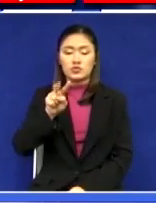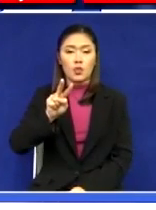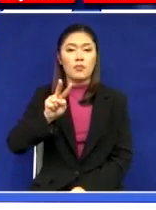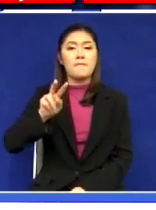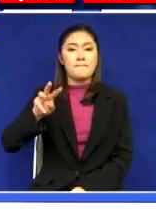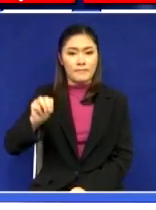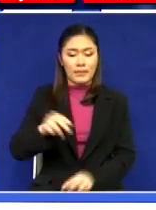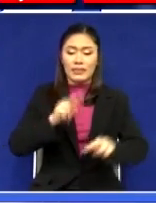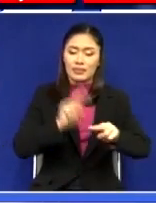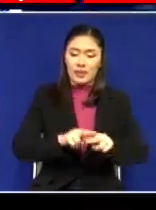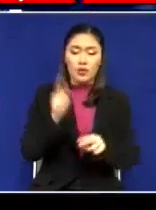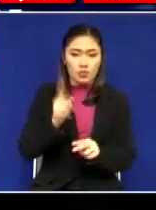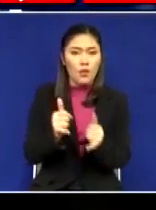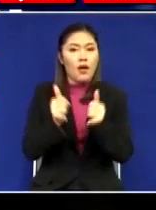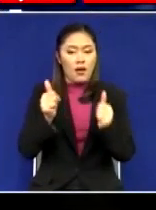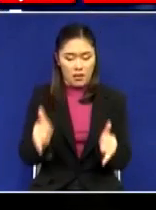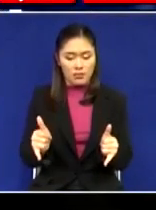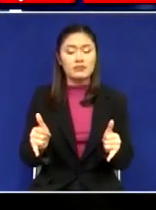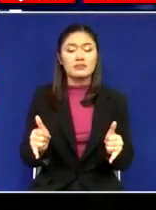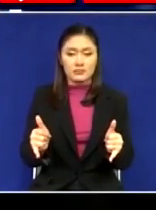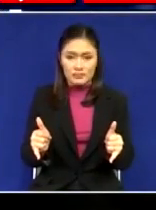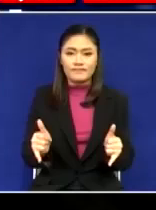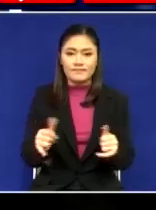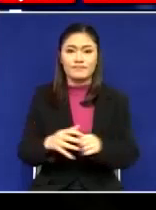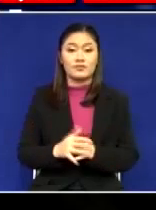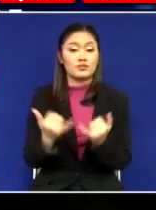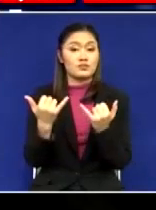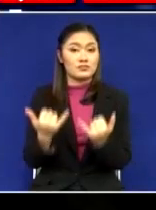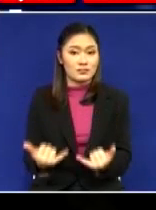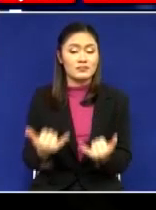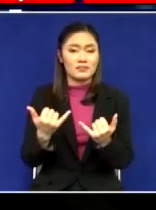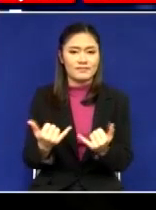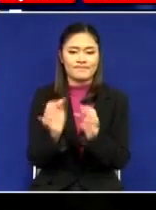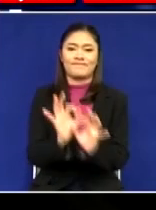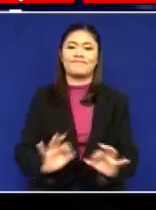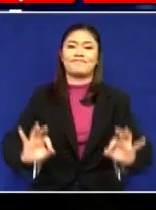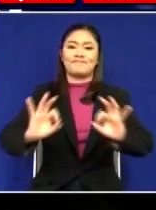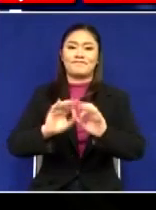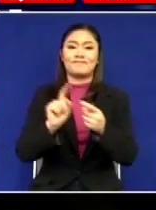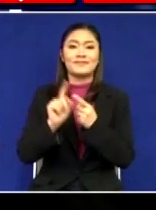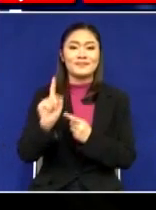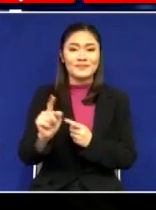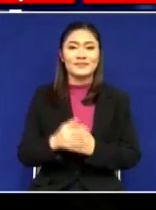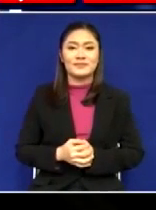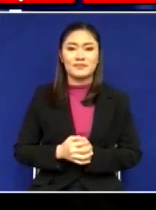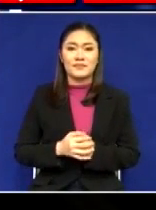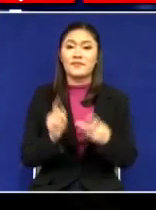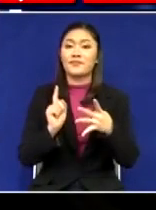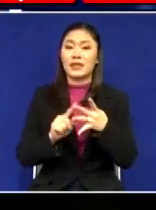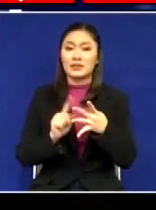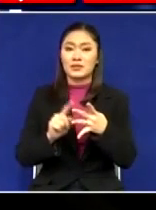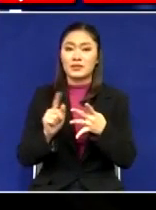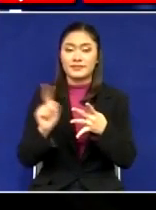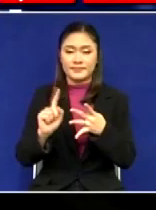1-2 เมตรนะครับให้อยู่ห่างกันนะครับตรงนี้จะเป็นประเด็นที่สำคัญประเด็นที่1ประเด็นที่2นะครับ